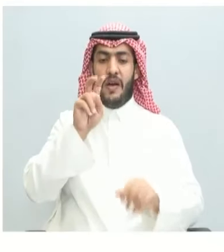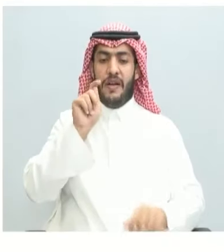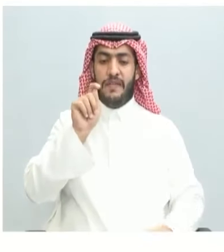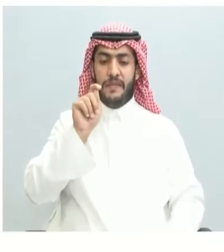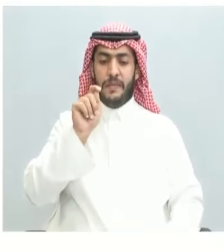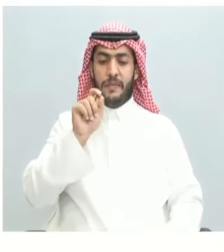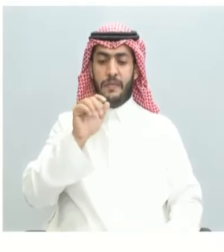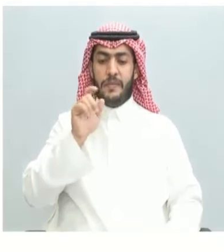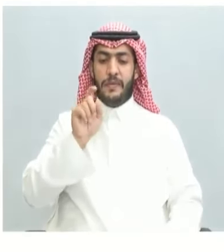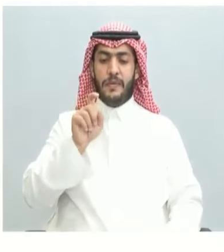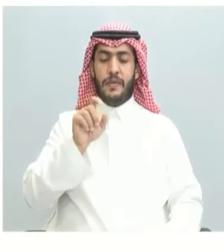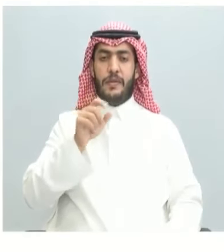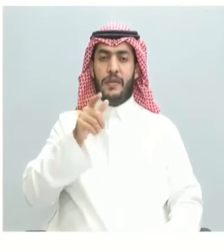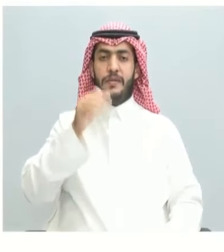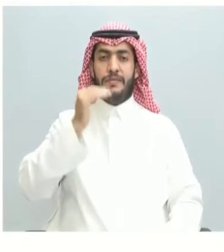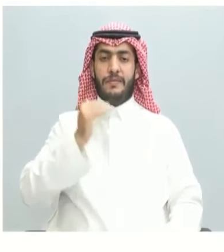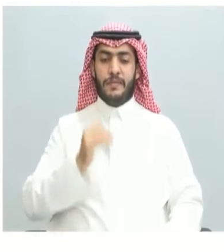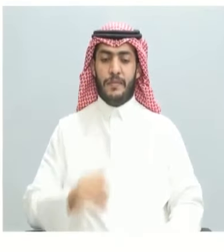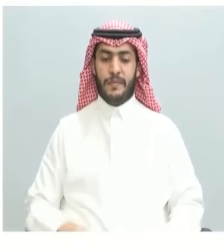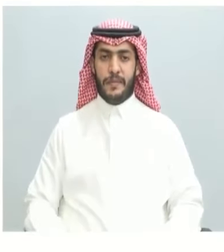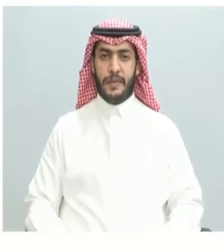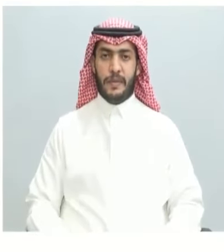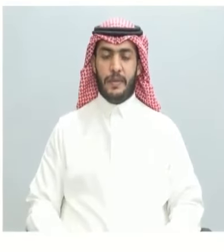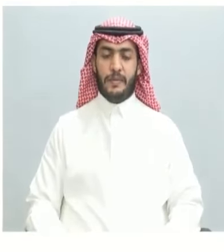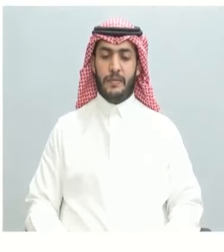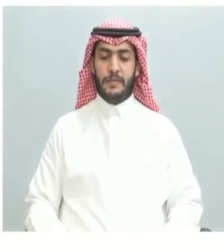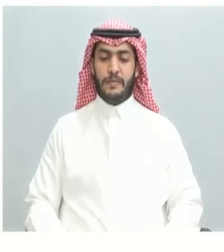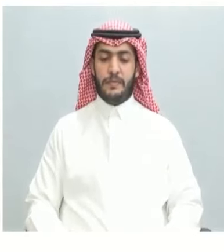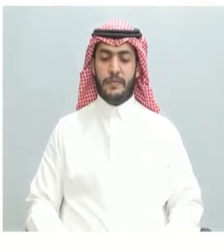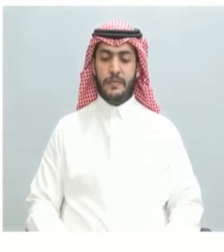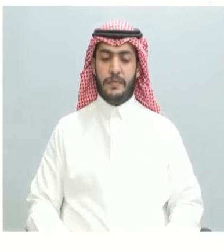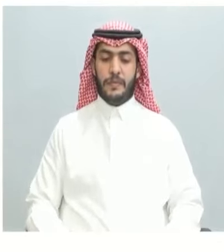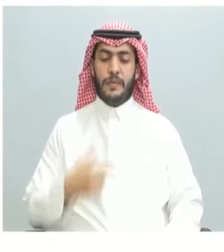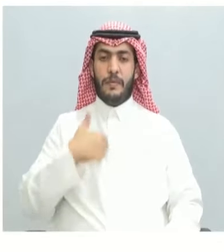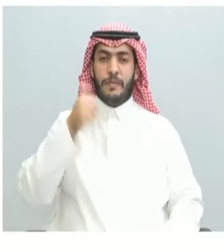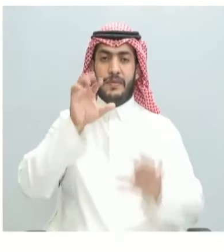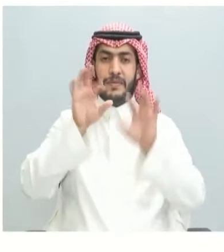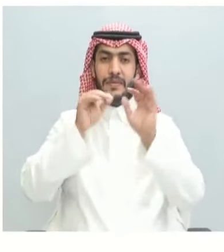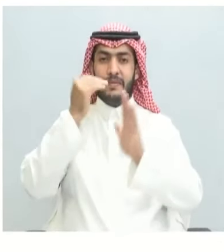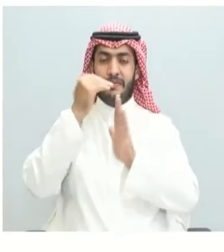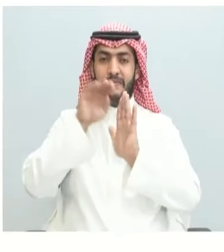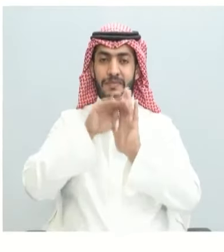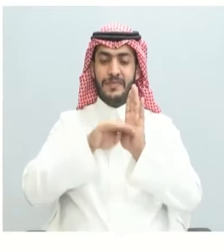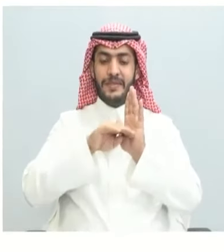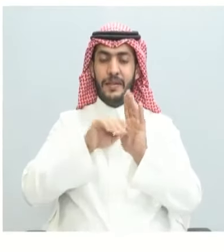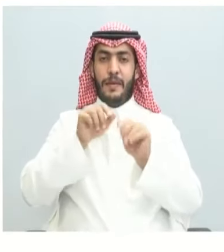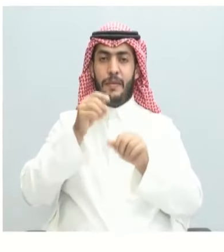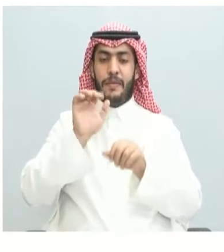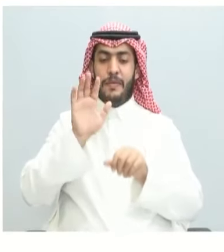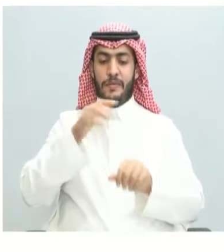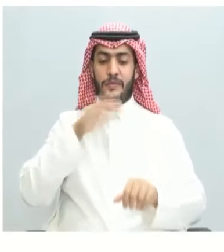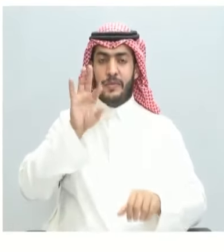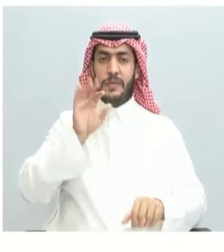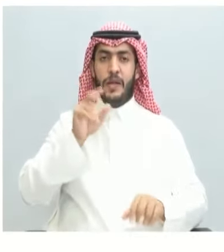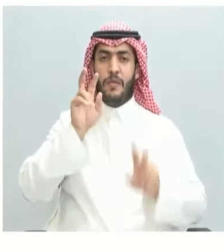فاقوم بوضعها في اللبنات طبعا استطيع التحديد من القائمه المنسدله لمقاطع البرمجيه التي تريد